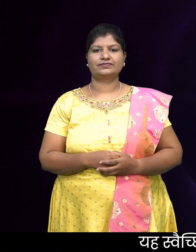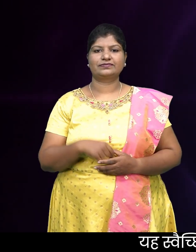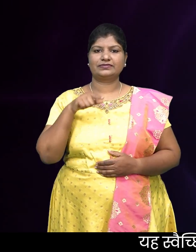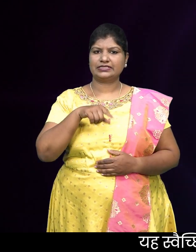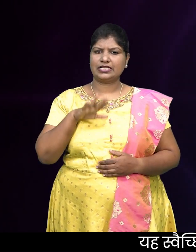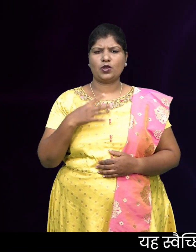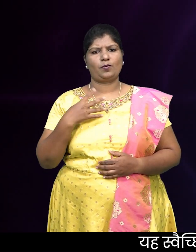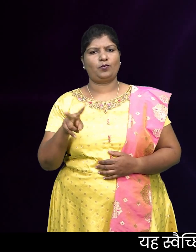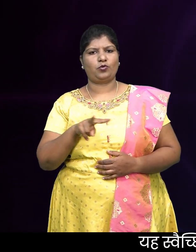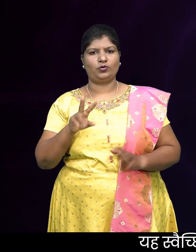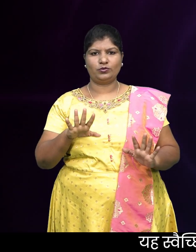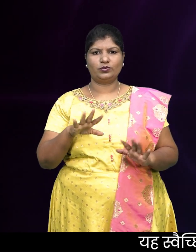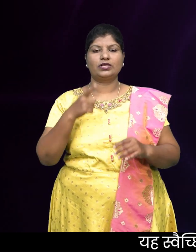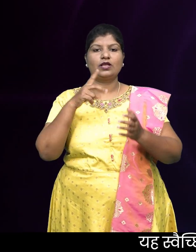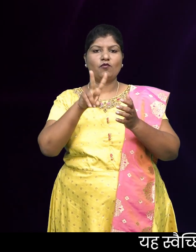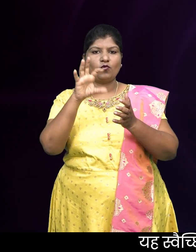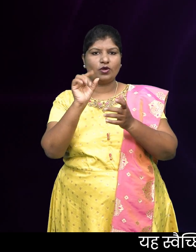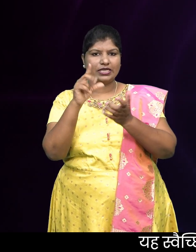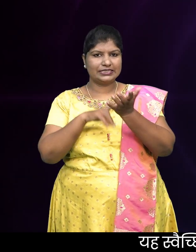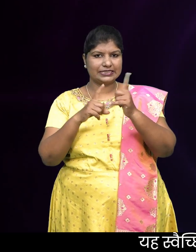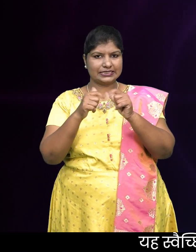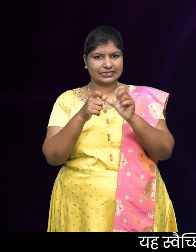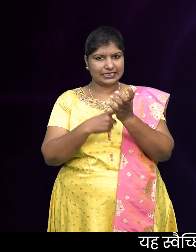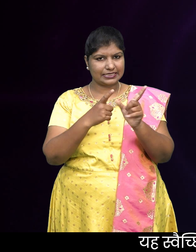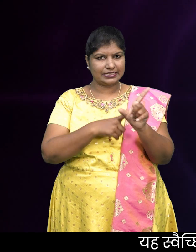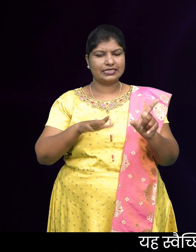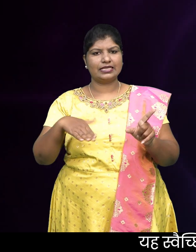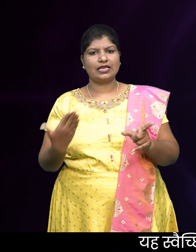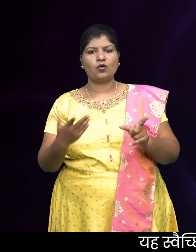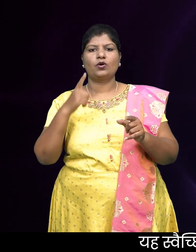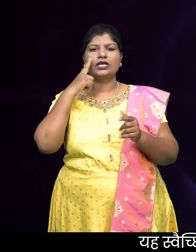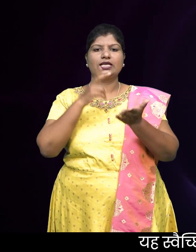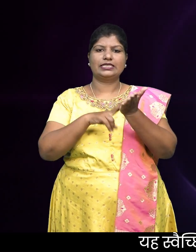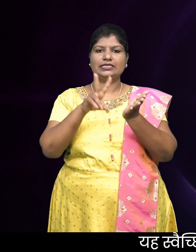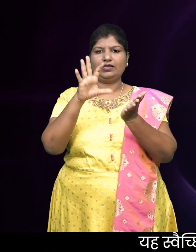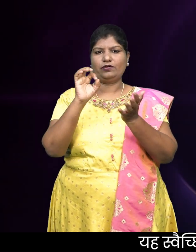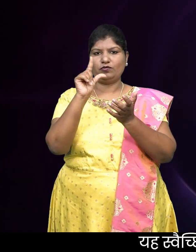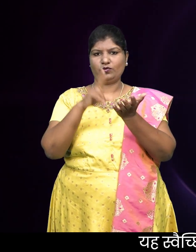यह स्वैच्छिक और अनैच्छिक दोनों हो सकती है।